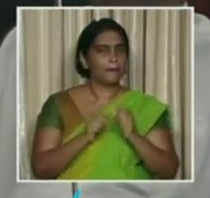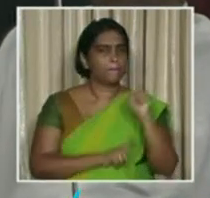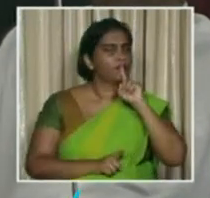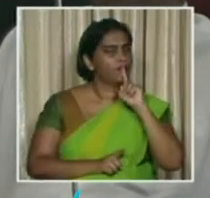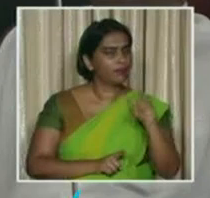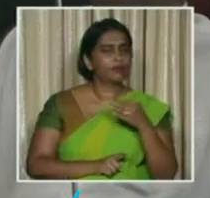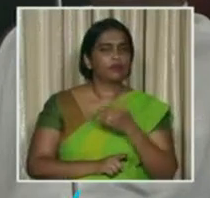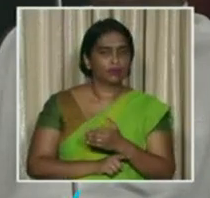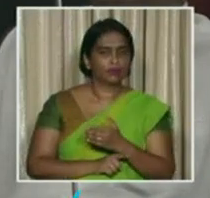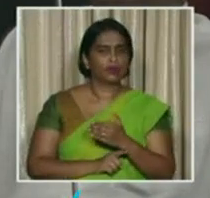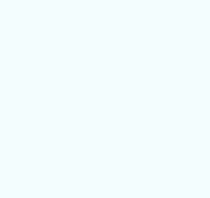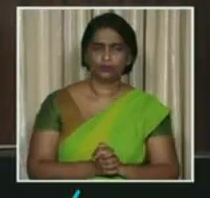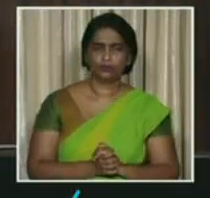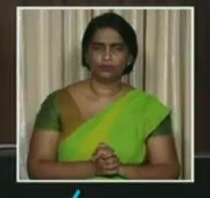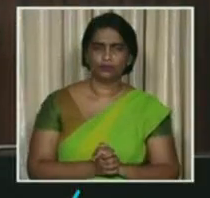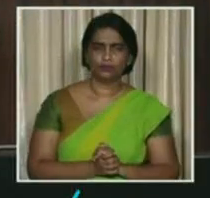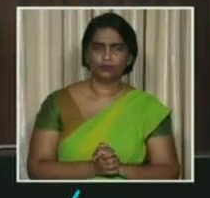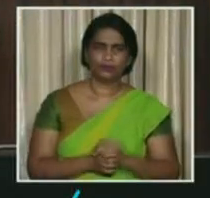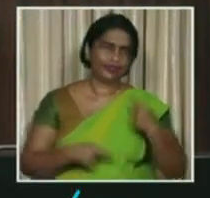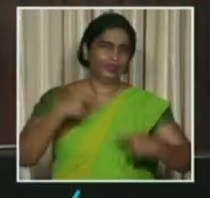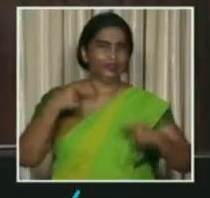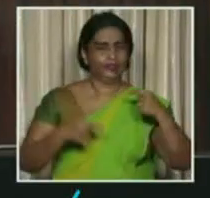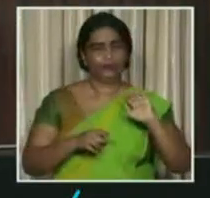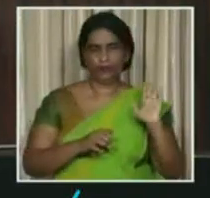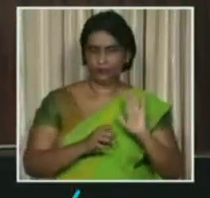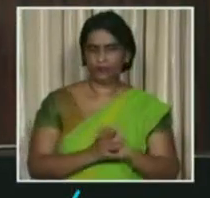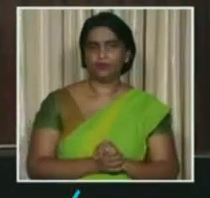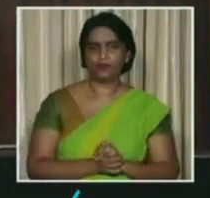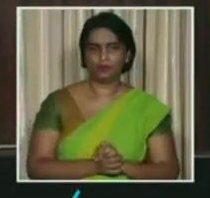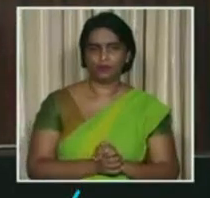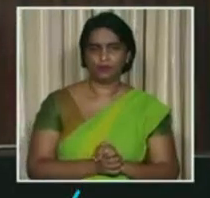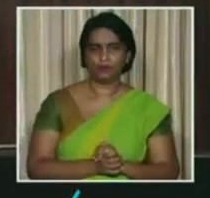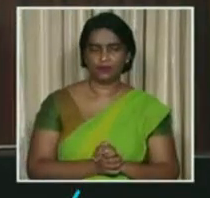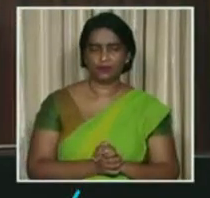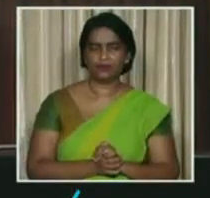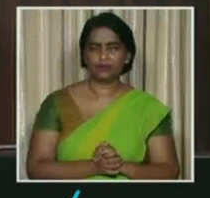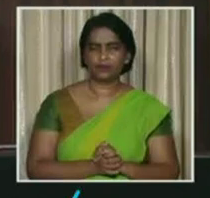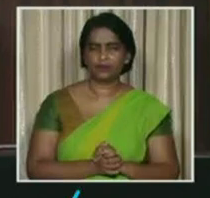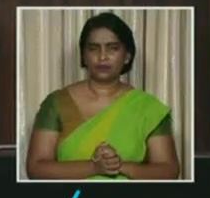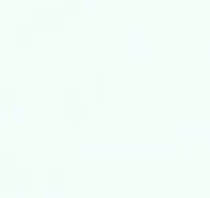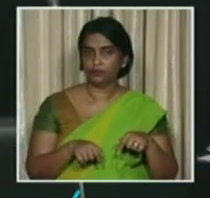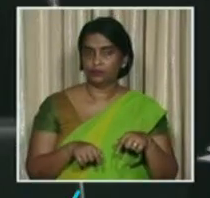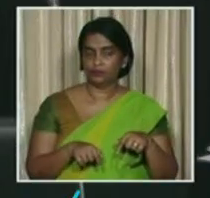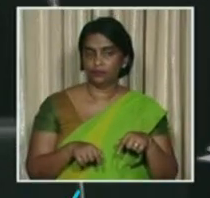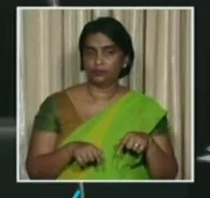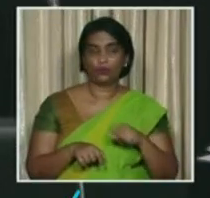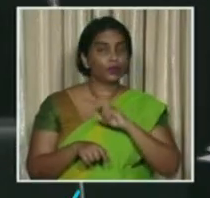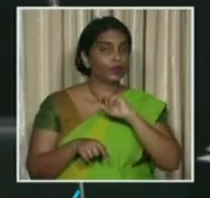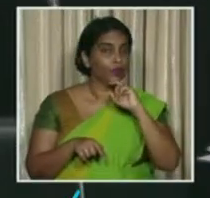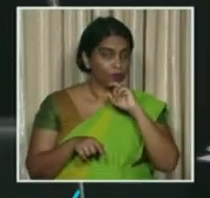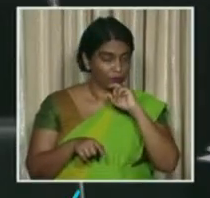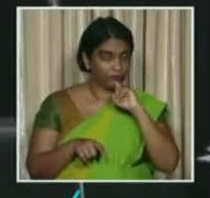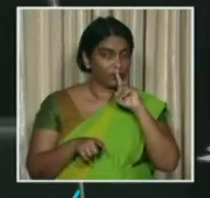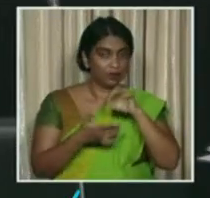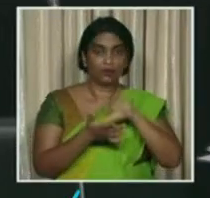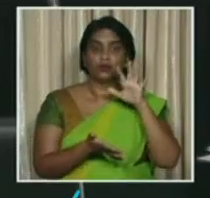ඉදිරිපත් කරන්නේ මේ ආයතන දෙක බෙල්ල කරන්නේ විවාදයක් කරගන්න එපා වරප්‍රසාද ප්‍රශ්නයක් එනවා ඒක කම්පියුටර් එක යොමු කරා දැන් ශ්‍රේෂ්ඨ අධිකරණයේ අරන්